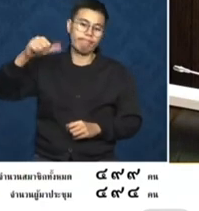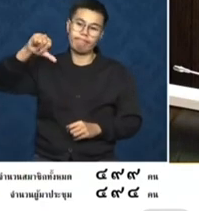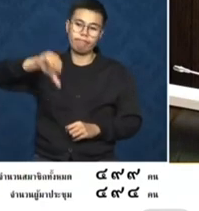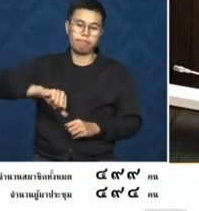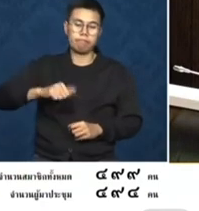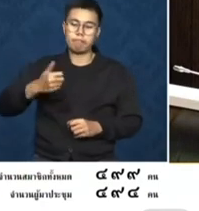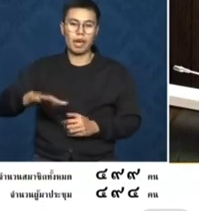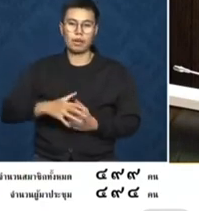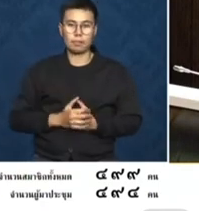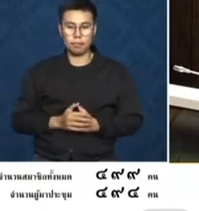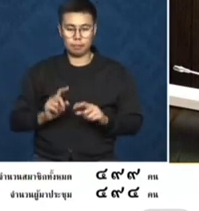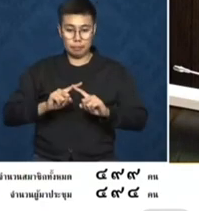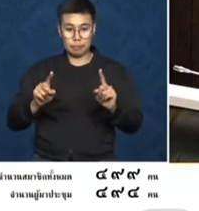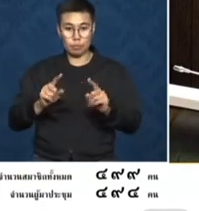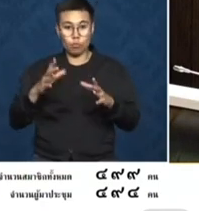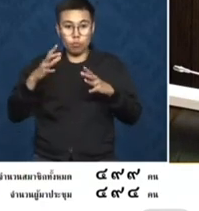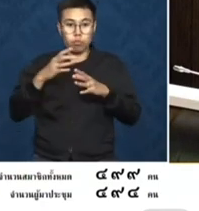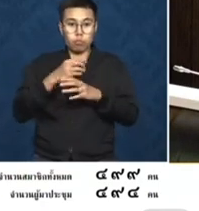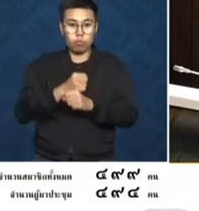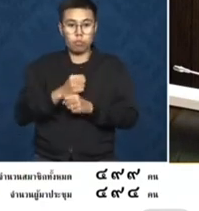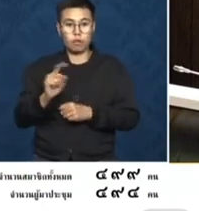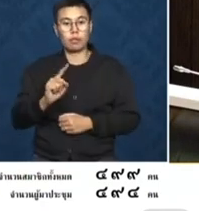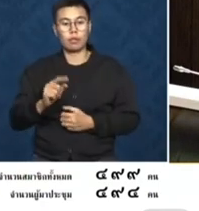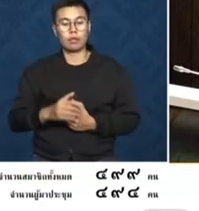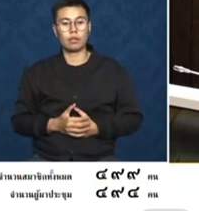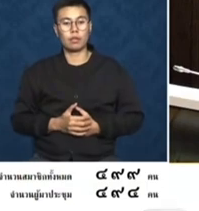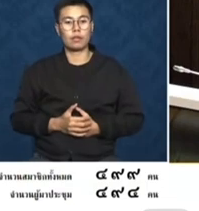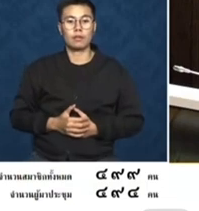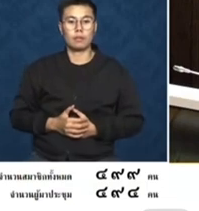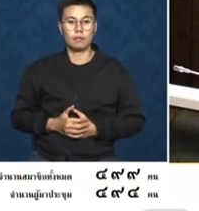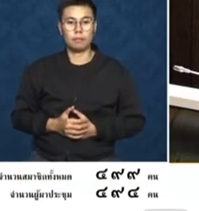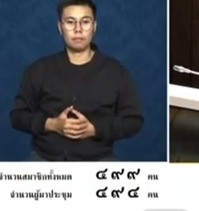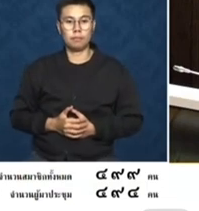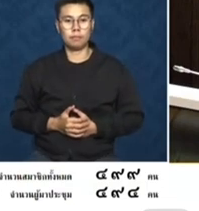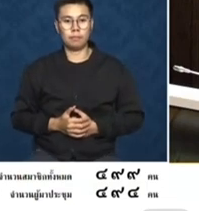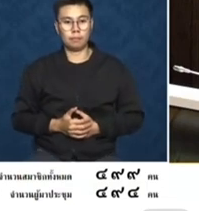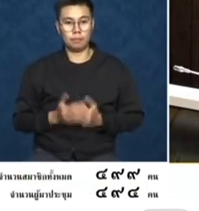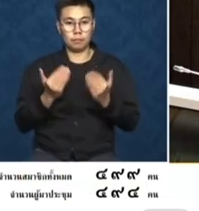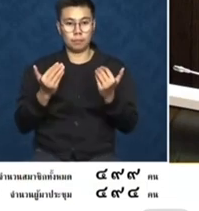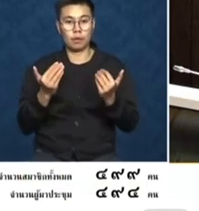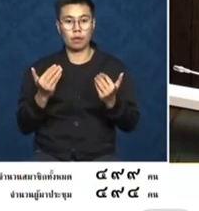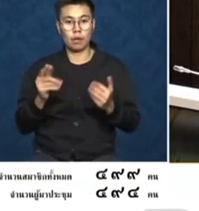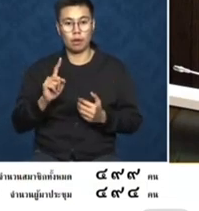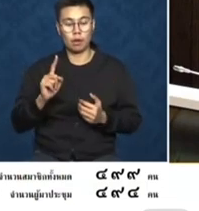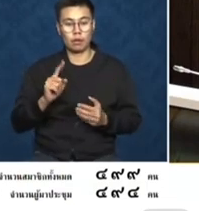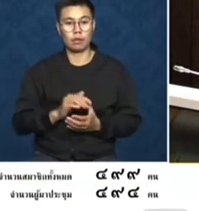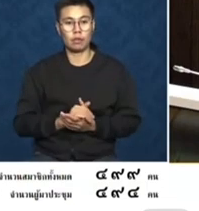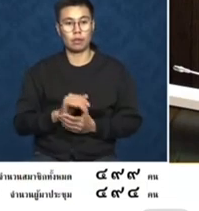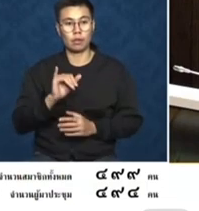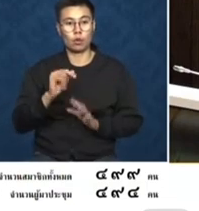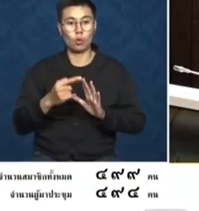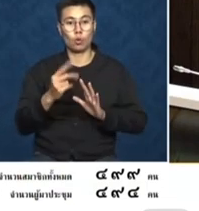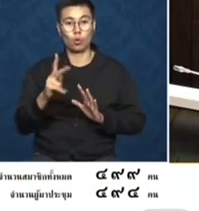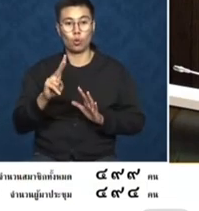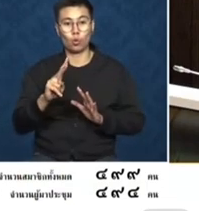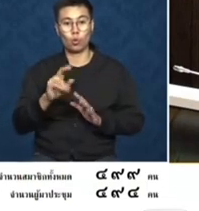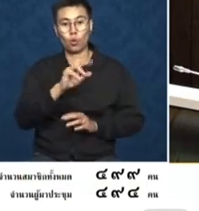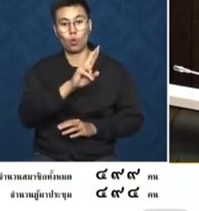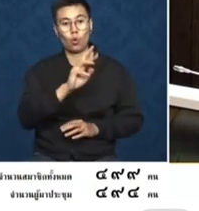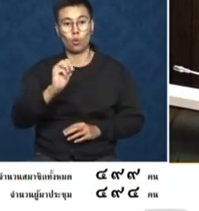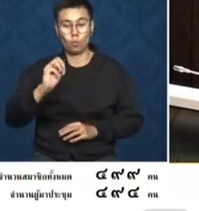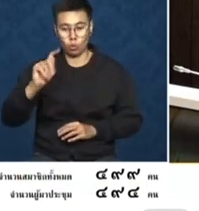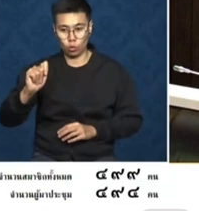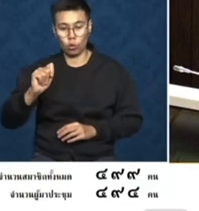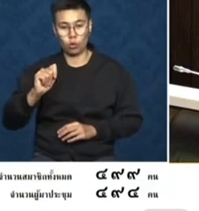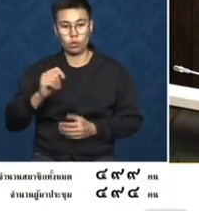้สรปก็คอว่า ธรเบา ตอนนี้เอยู่ในยุคที่มีรบตpasยก่า การกสัลติา